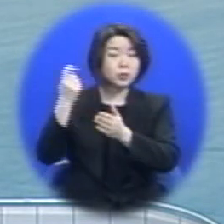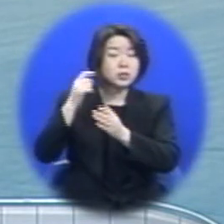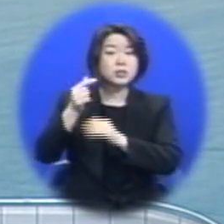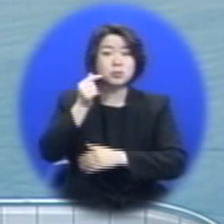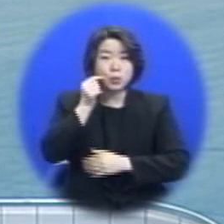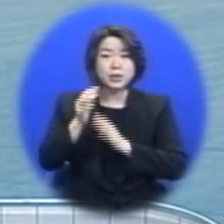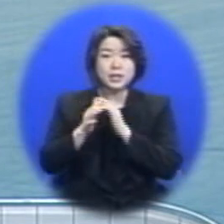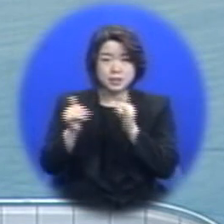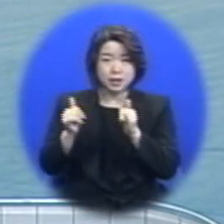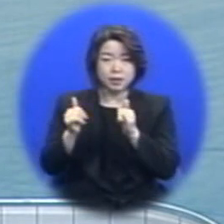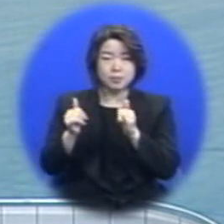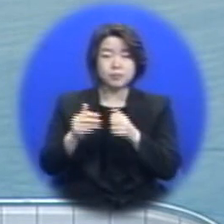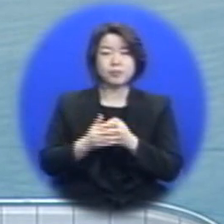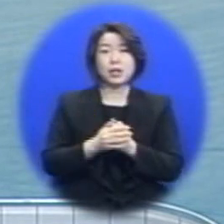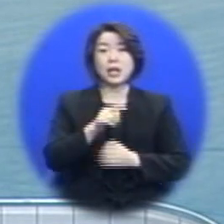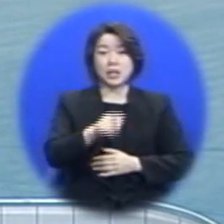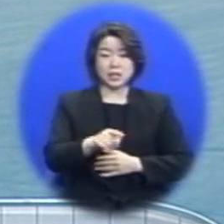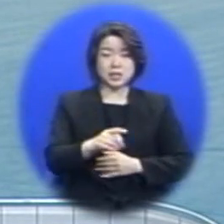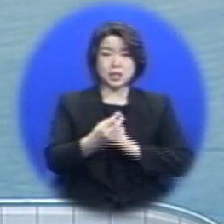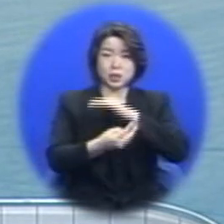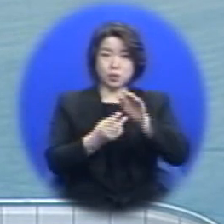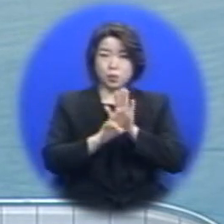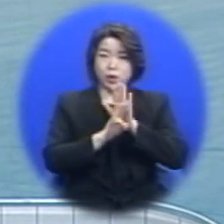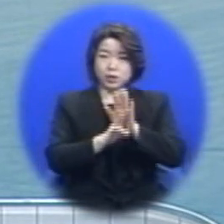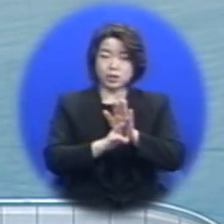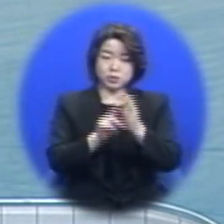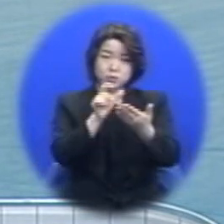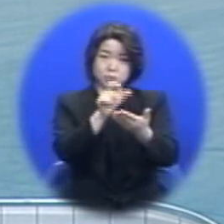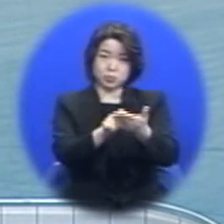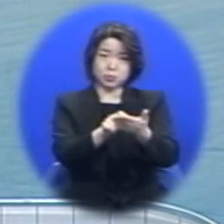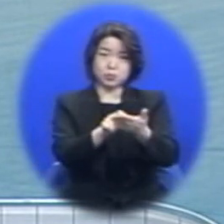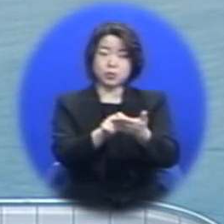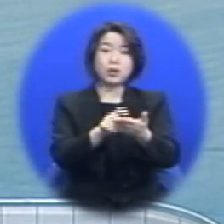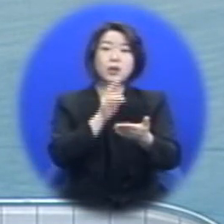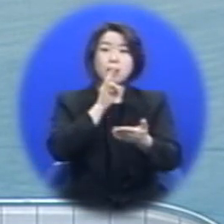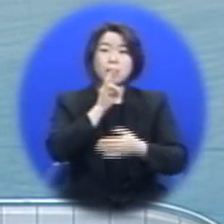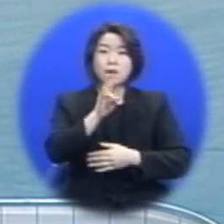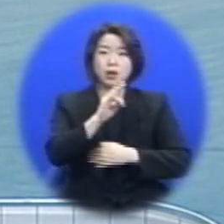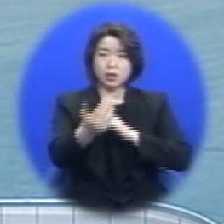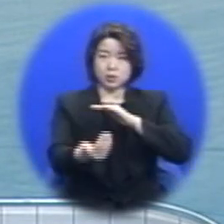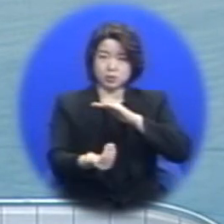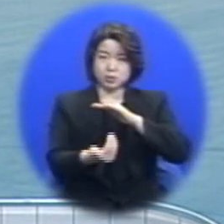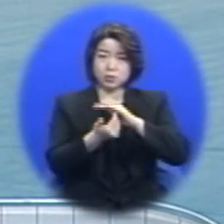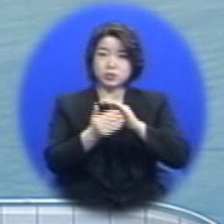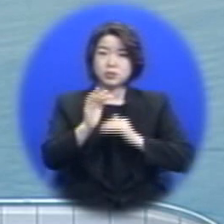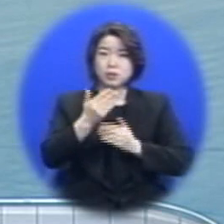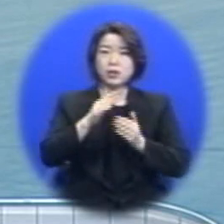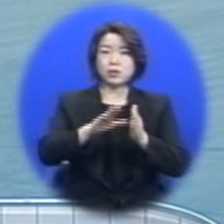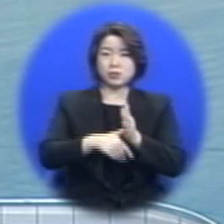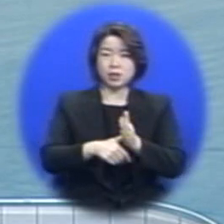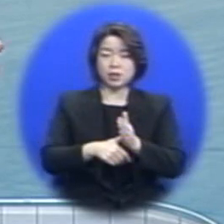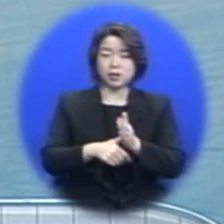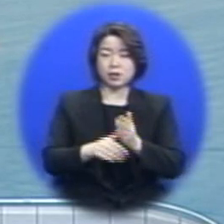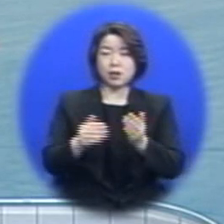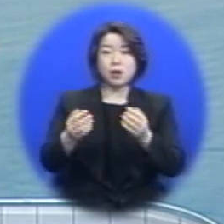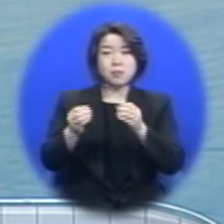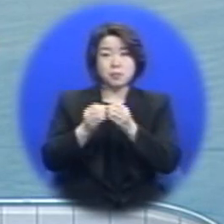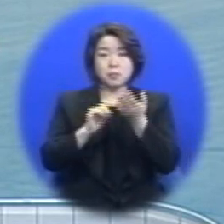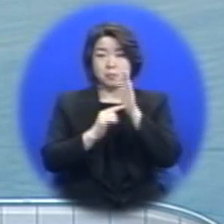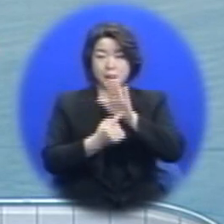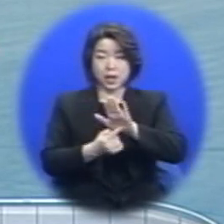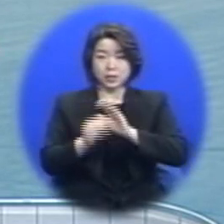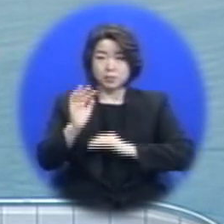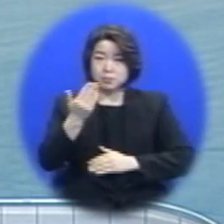사람이 이 요한계시록에 나오는 예언이 성취되게 될 때 반응이 같겠습니까?